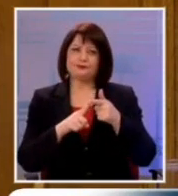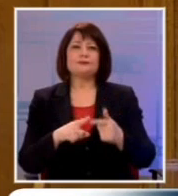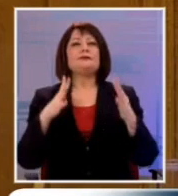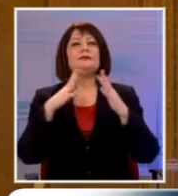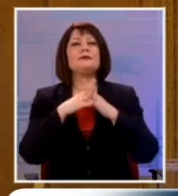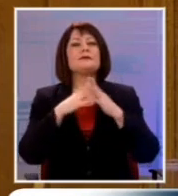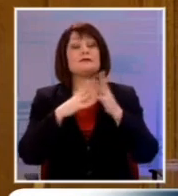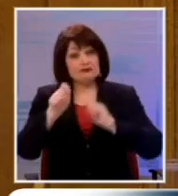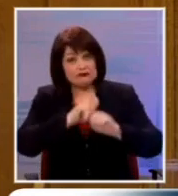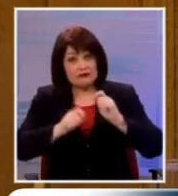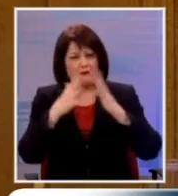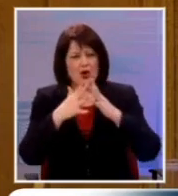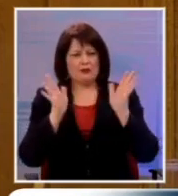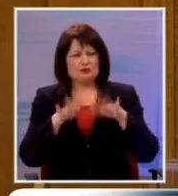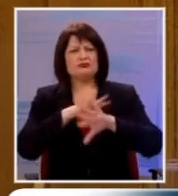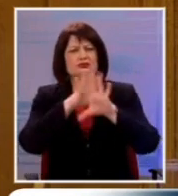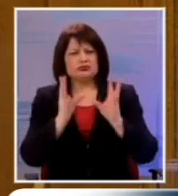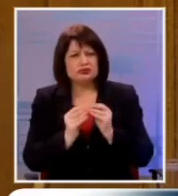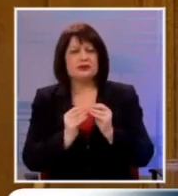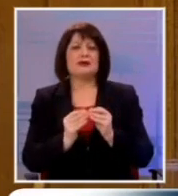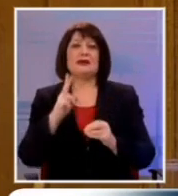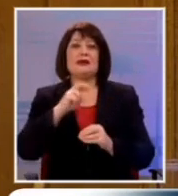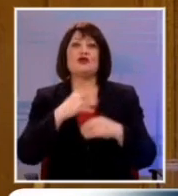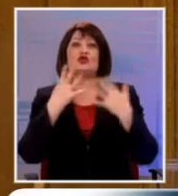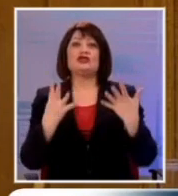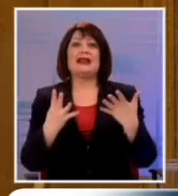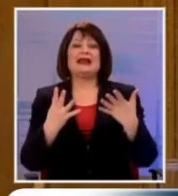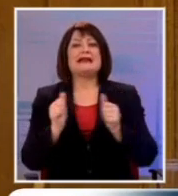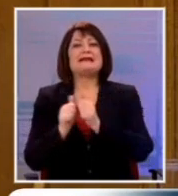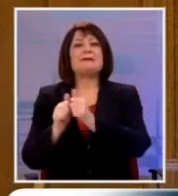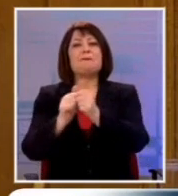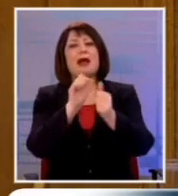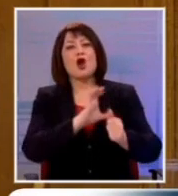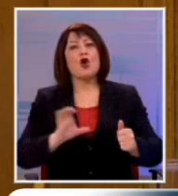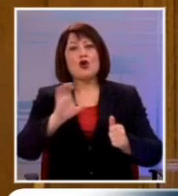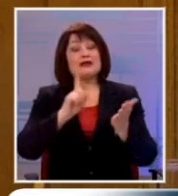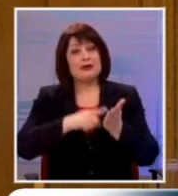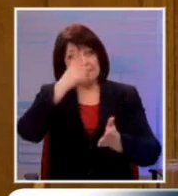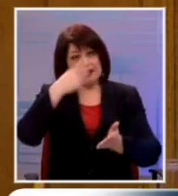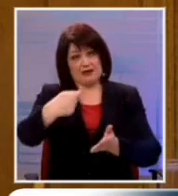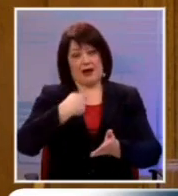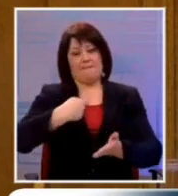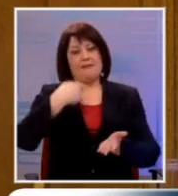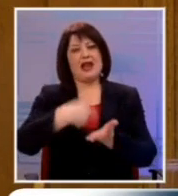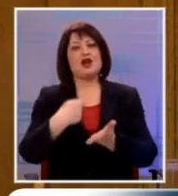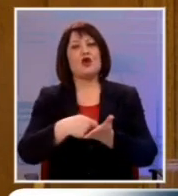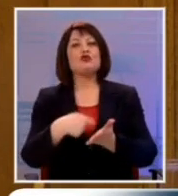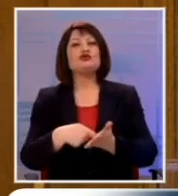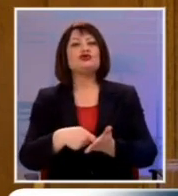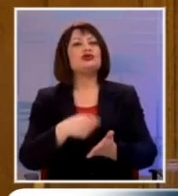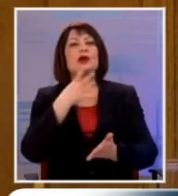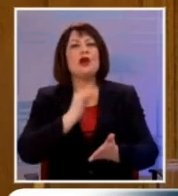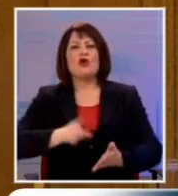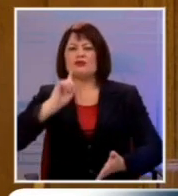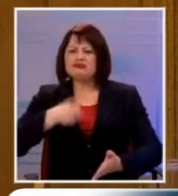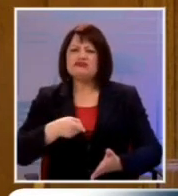πολεμικές επανορθώσεις τις οποίες επιδίκασαν 29 συμμαχικές χώρες να πληρώσει η Γερμανία στην Ελλάδα για τις